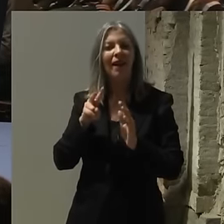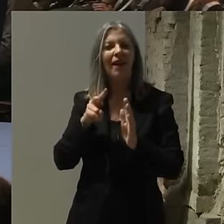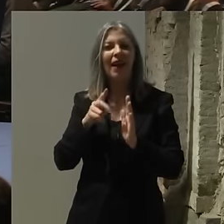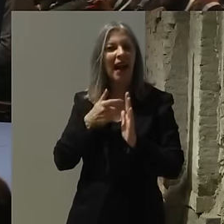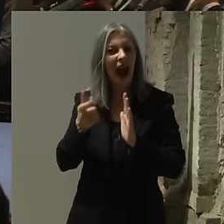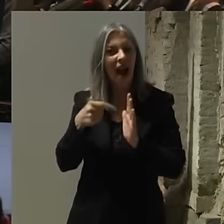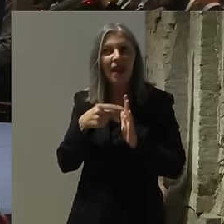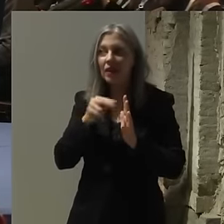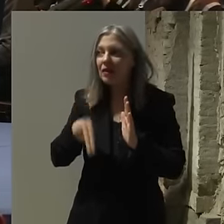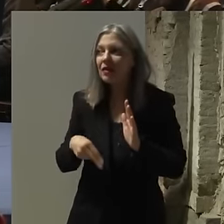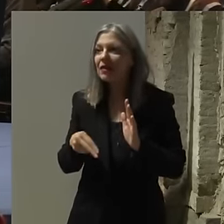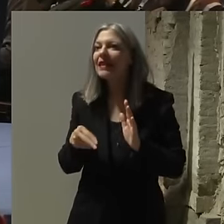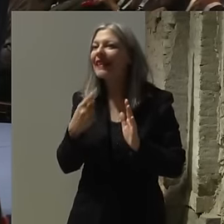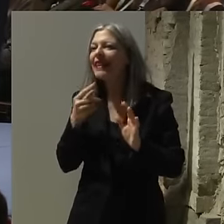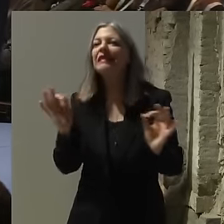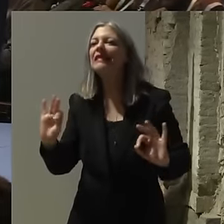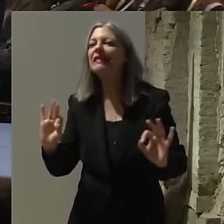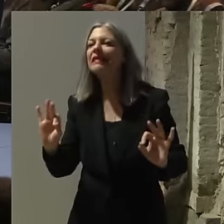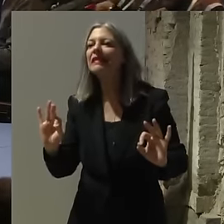Fatto, quanti non hanno fatto?